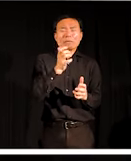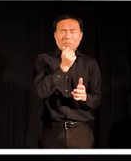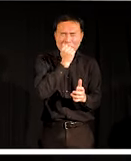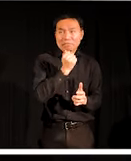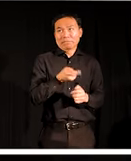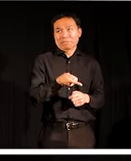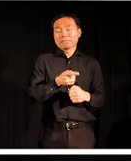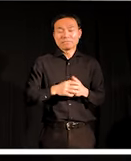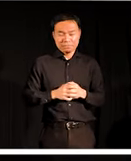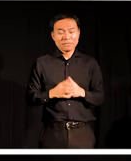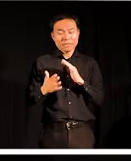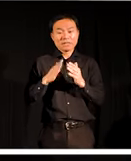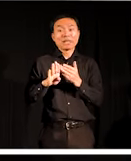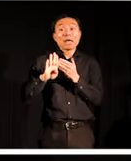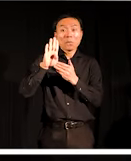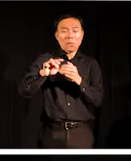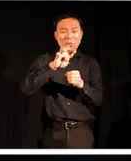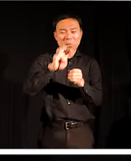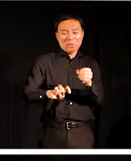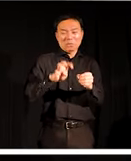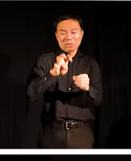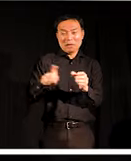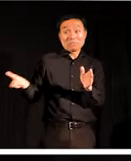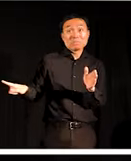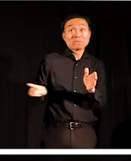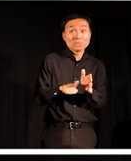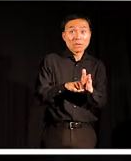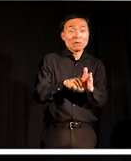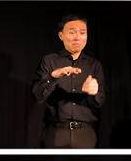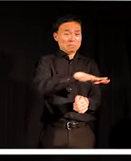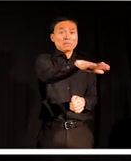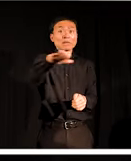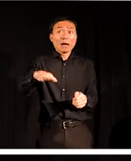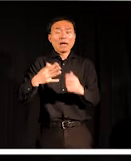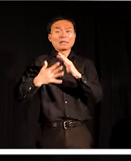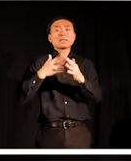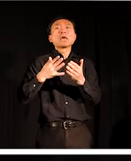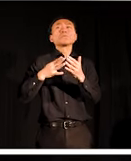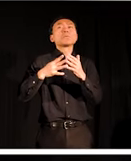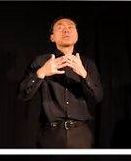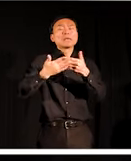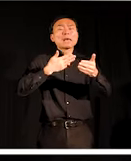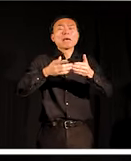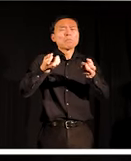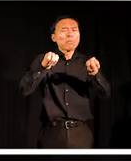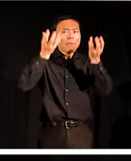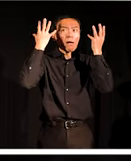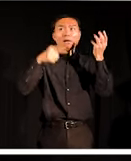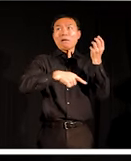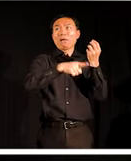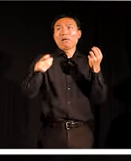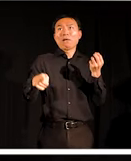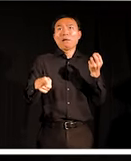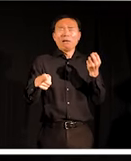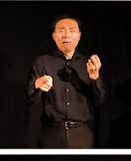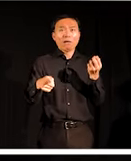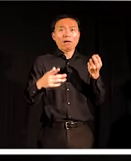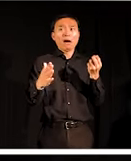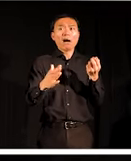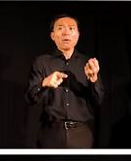も戦後40年近くたち戦争体験が風化していく中でこのままでは無念の思い出なくなっ